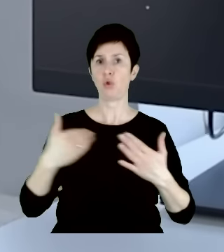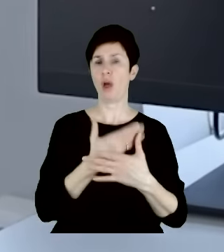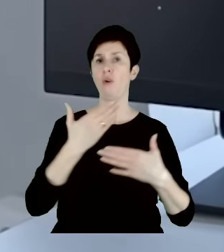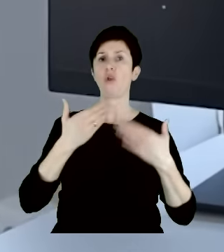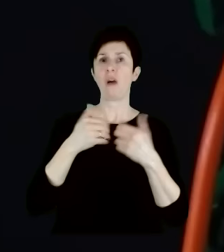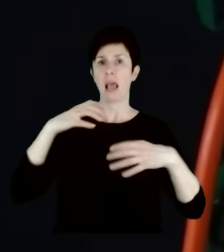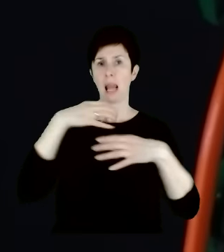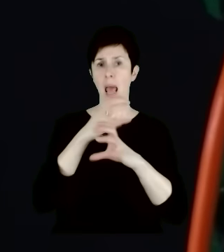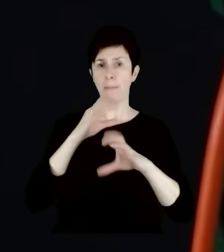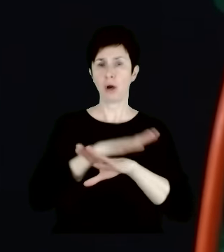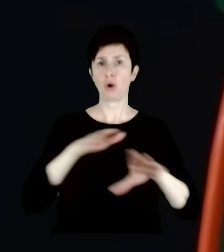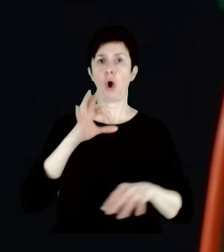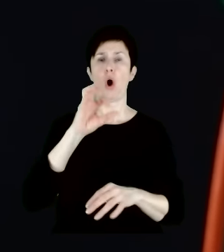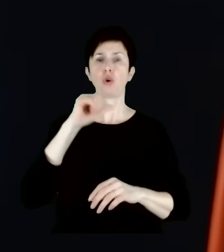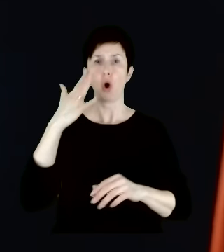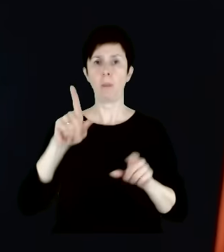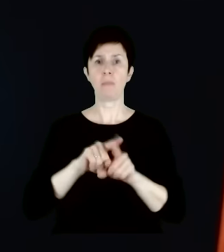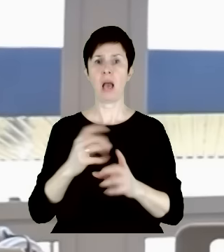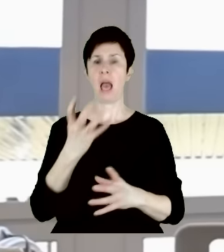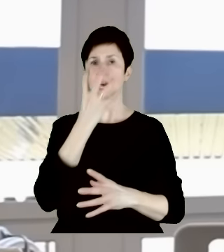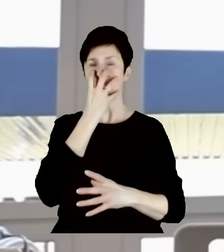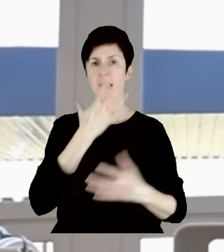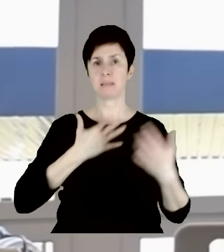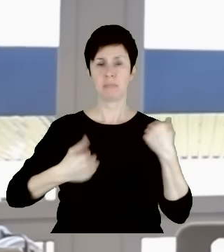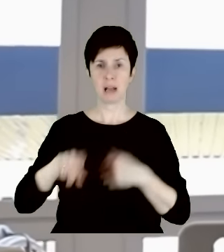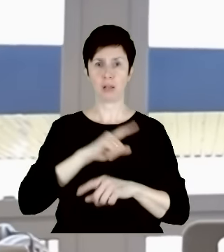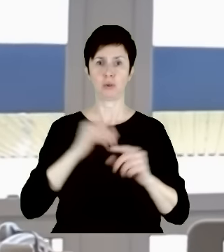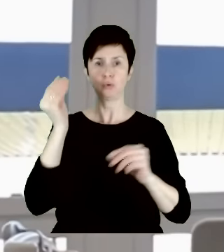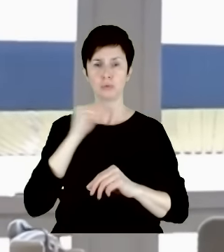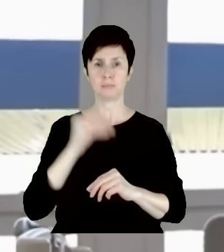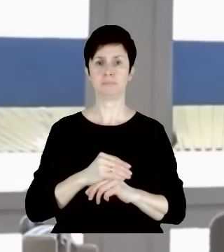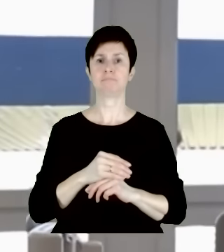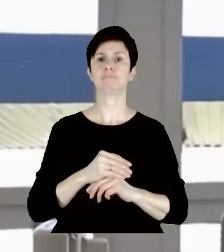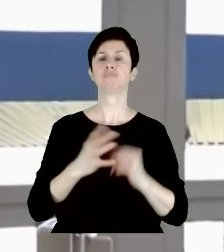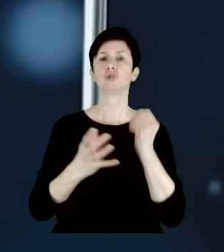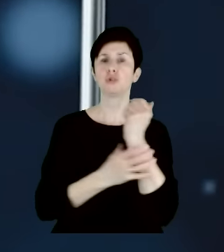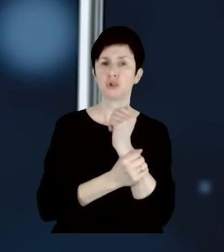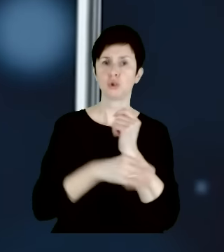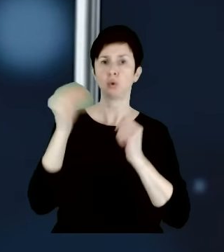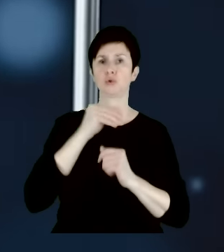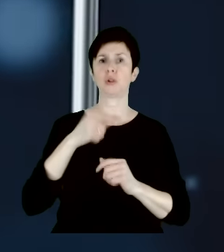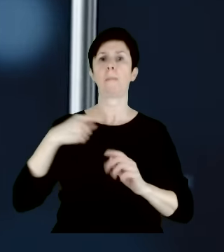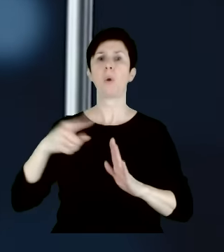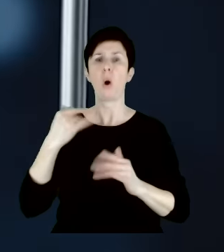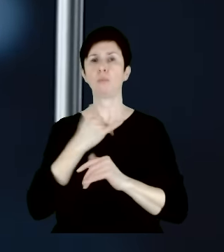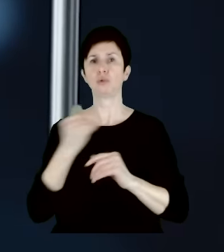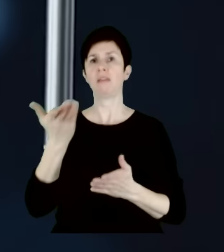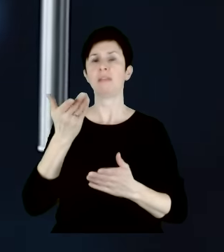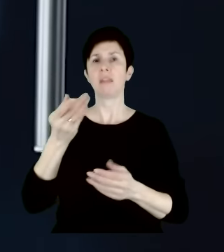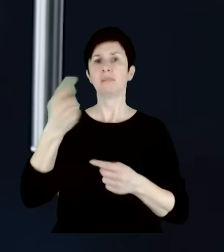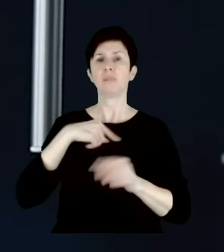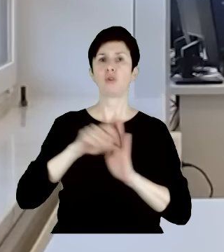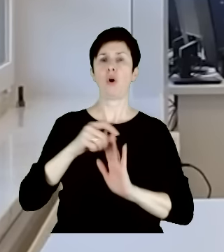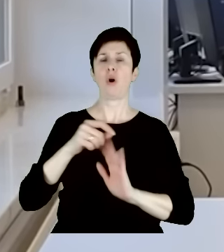się stanowisko ojomowe. Respirator służy do wentylacji nieinwazyjnej, kardiomonitor do pomiaru ciśnienia, a pompy infuzyjne do podawania leków i pokarmu